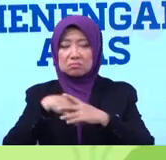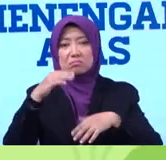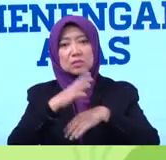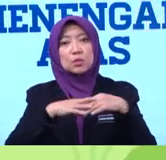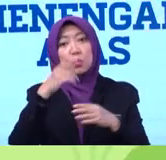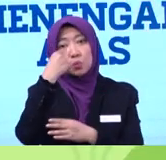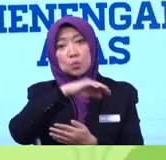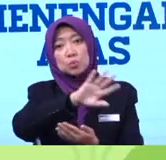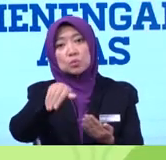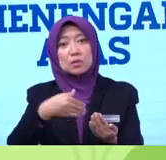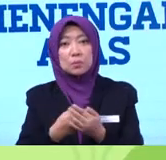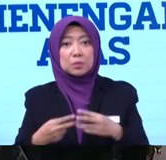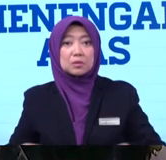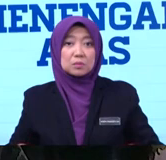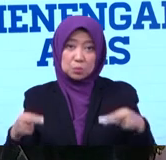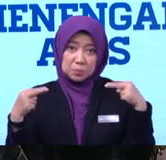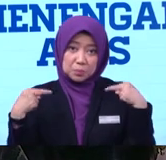semua kehidupan